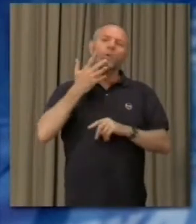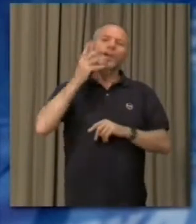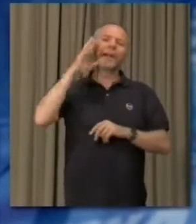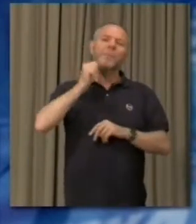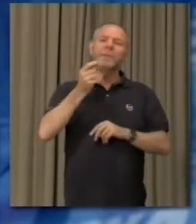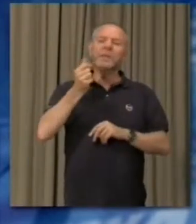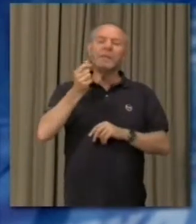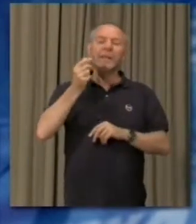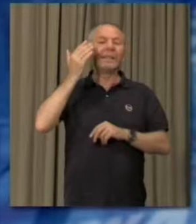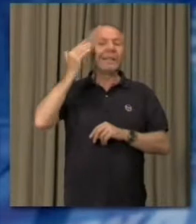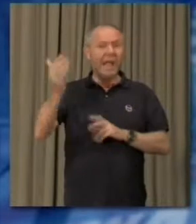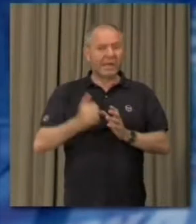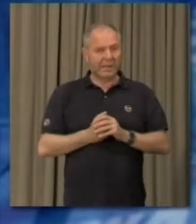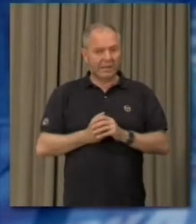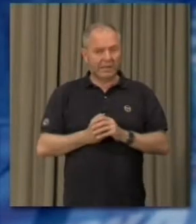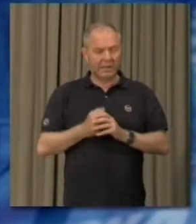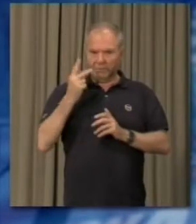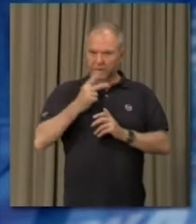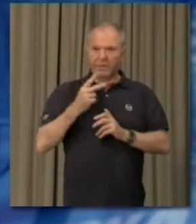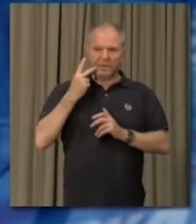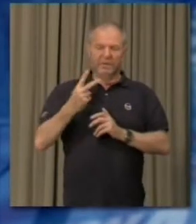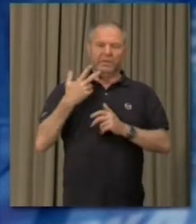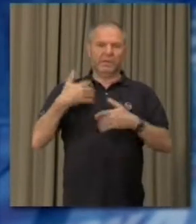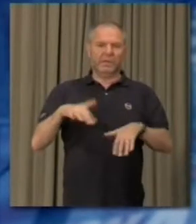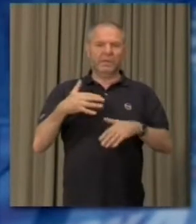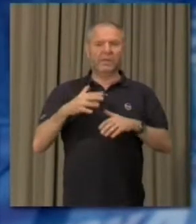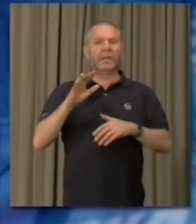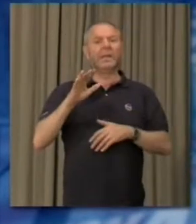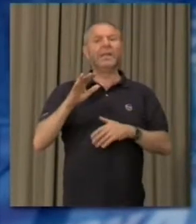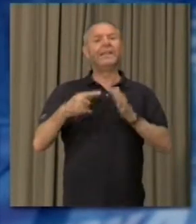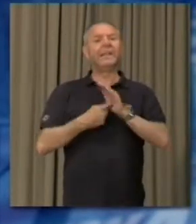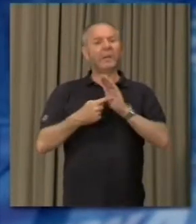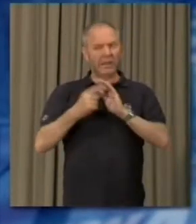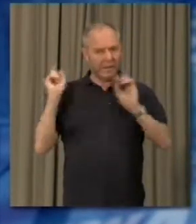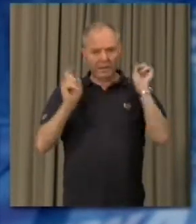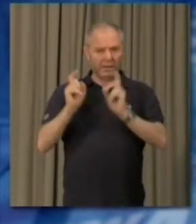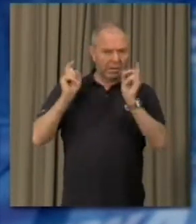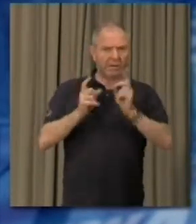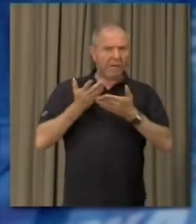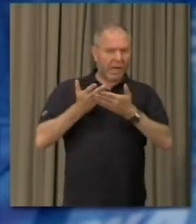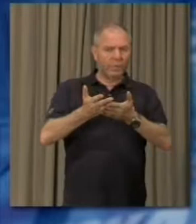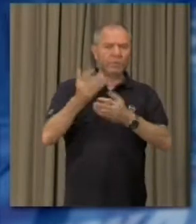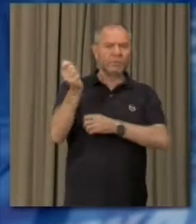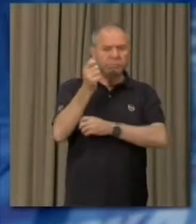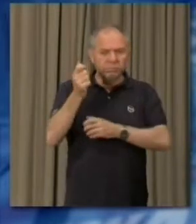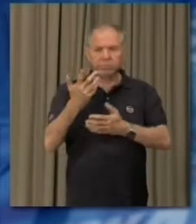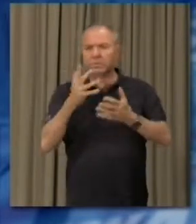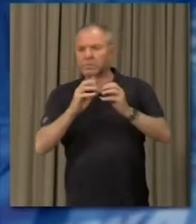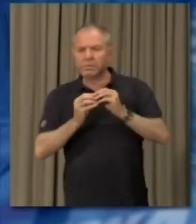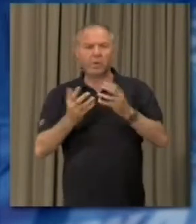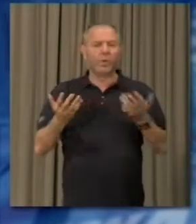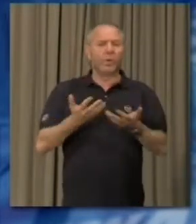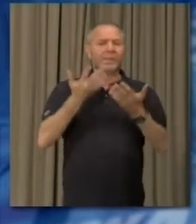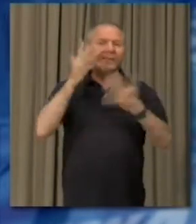quantificare quanti sono i danni. Sono veramente ingenti. I dipendenti stanotte erano qui per cercare di dare una mano, sono qui ancora adesso per cercare